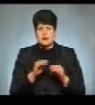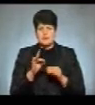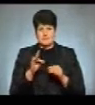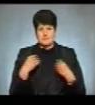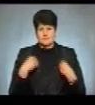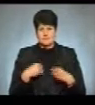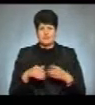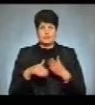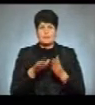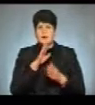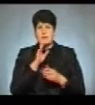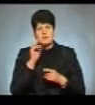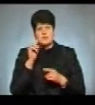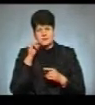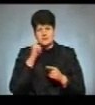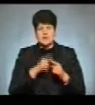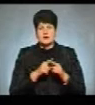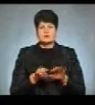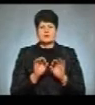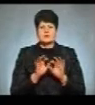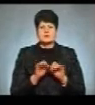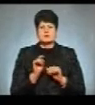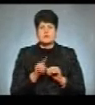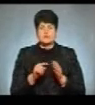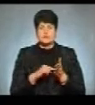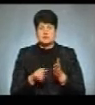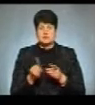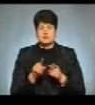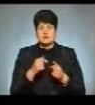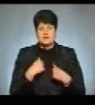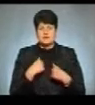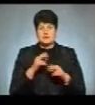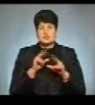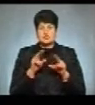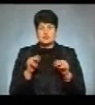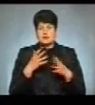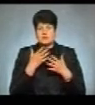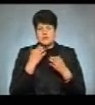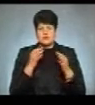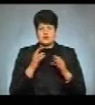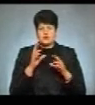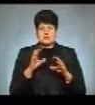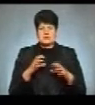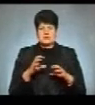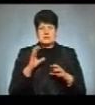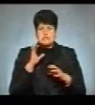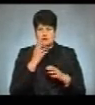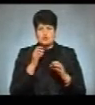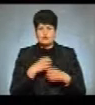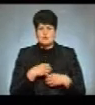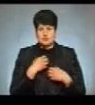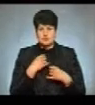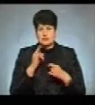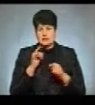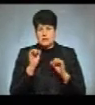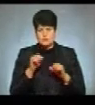брат. Виписку регламентують мою тим, що для мене на велике щастя, що немає нічого серйозного, немає нічого страшного, що дитина може